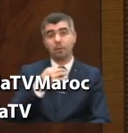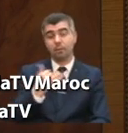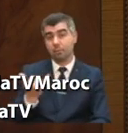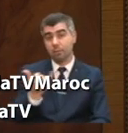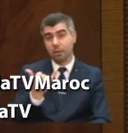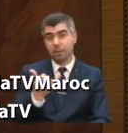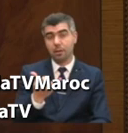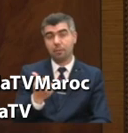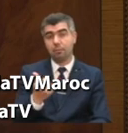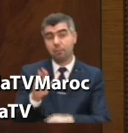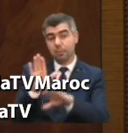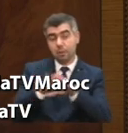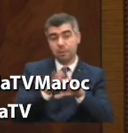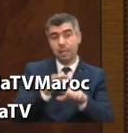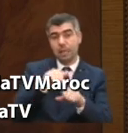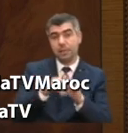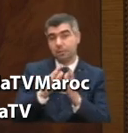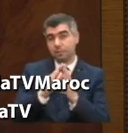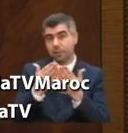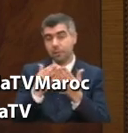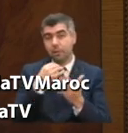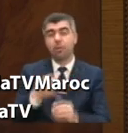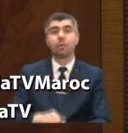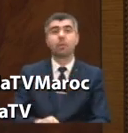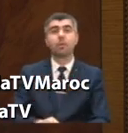العمومي وعلى الطلب العمومي وعلى